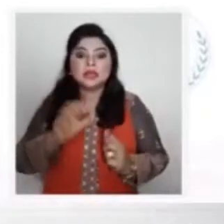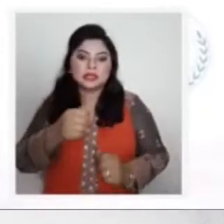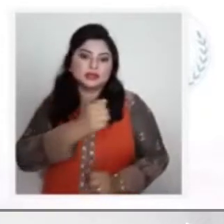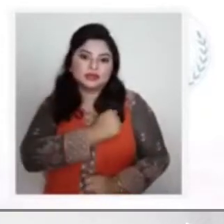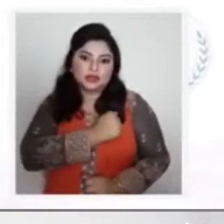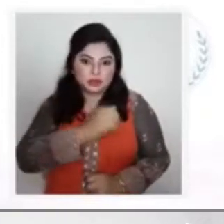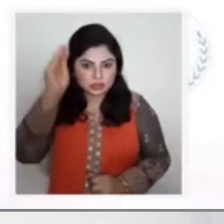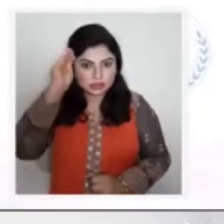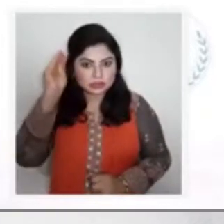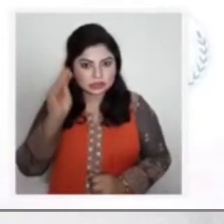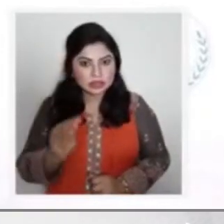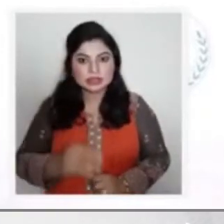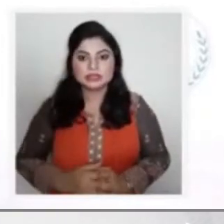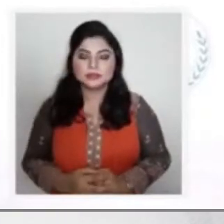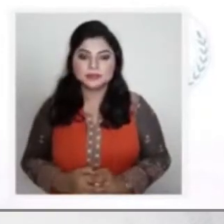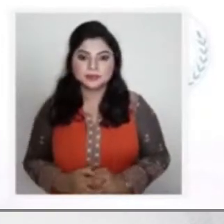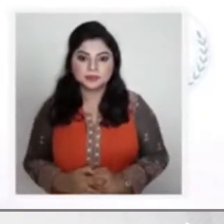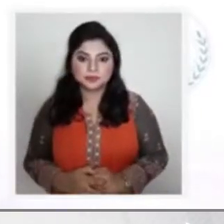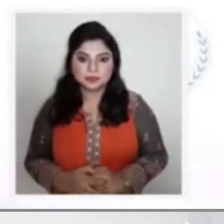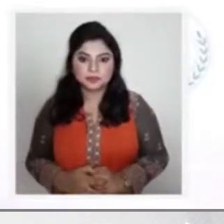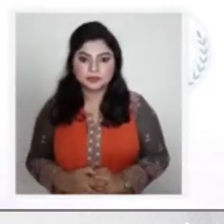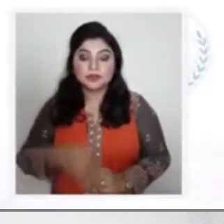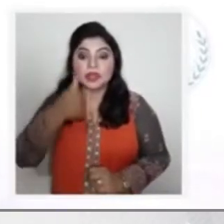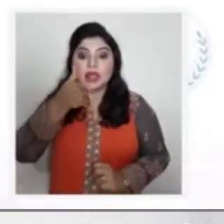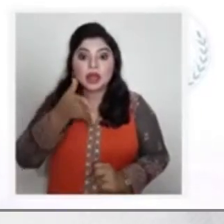১৫৬৩৯১ জন। গত ২৪ ঘন্টায় সুস্থ হয়েছে